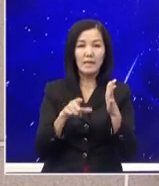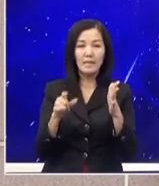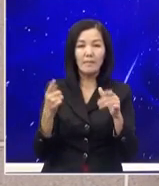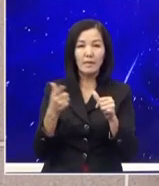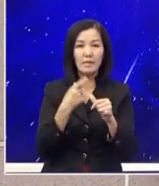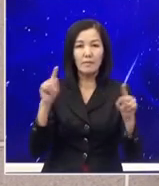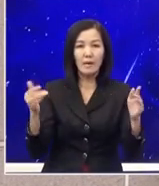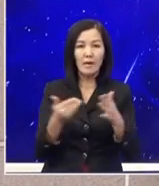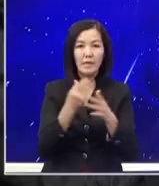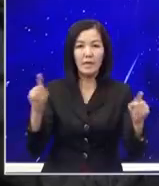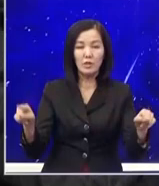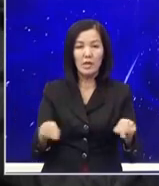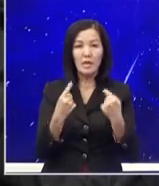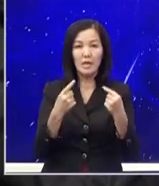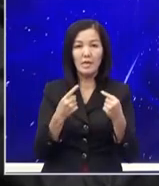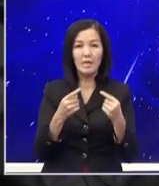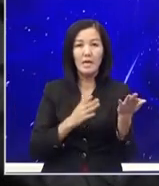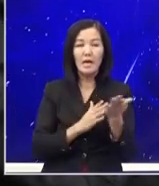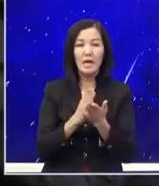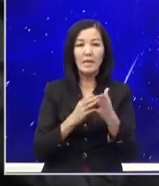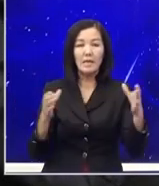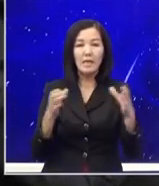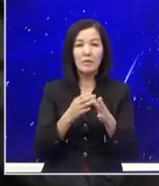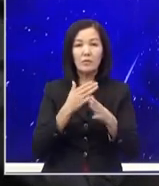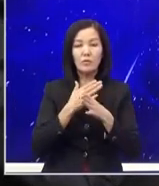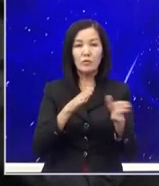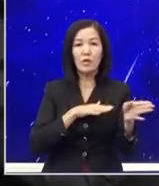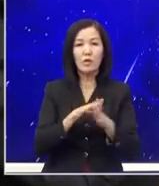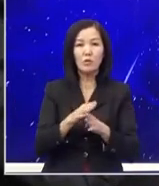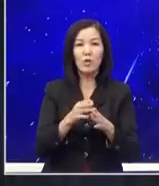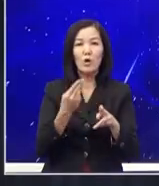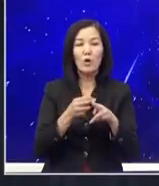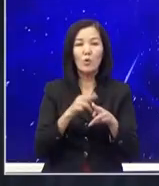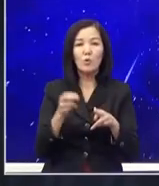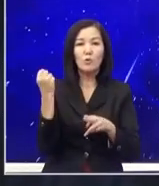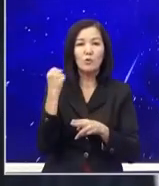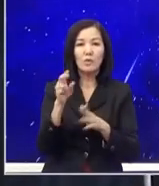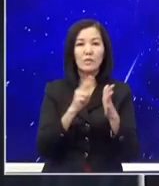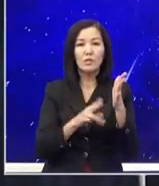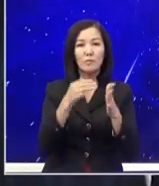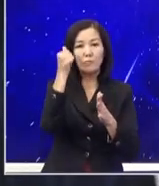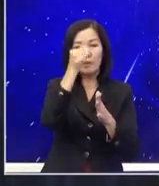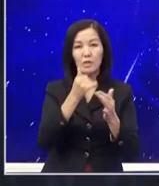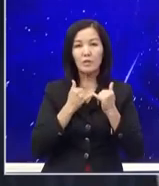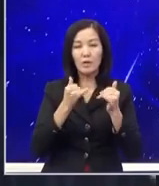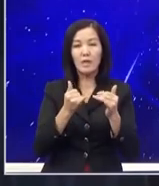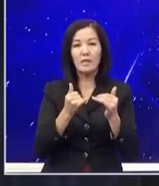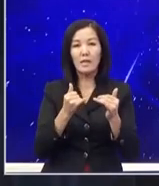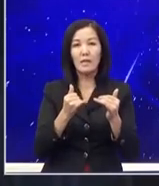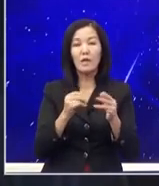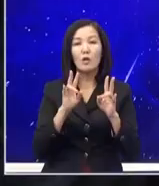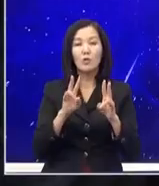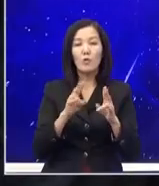орталығындағы мұндай игі бастама қалалық ардагерлер кеңесінің ықпалымен жүзеге асуда. Бұл ұлы жеңістің 75 жылдығына орайластырылған еді,